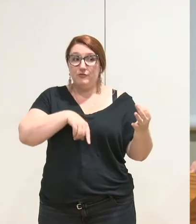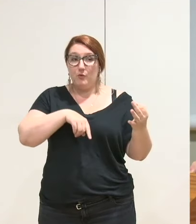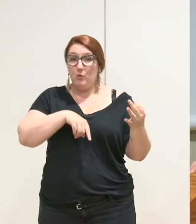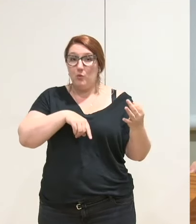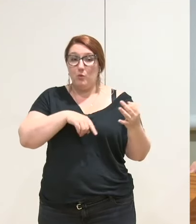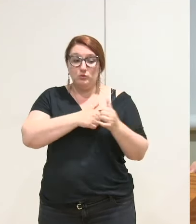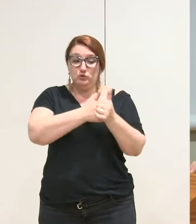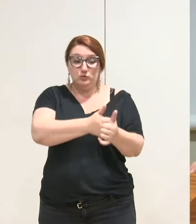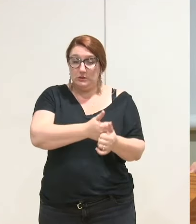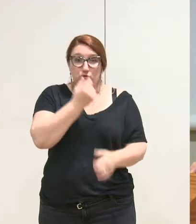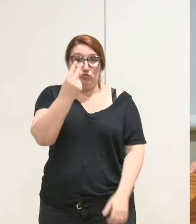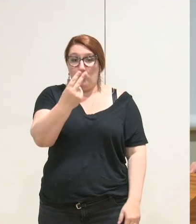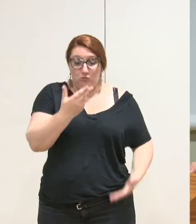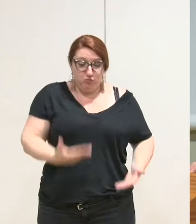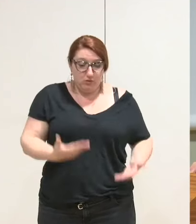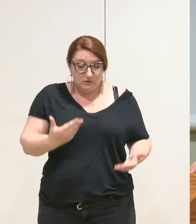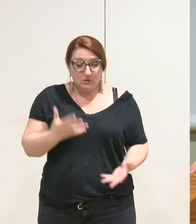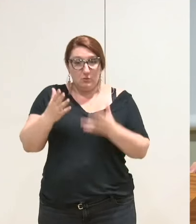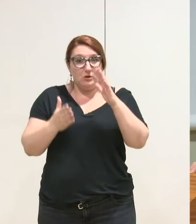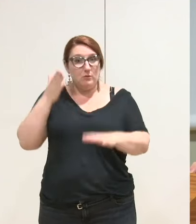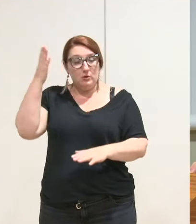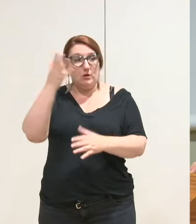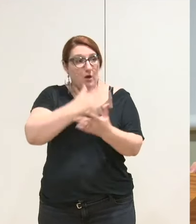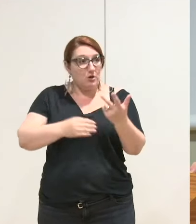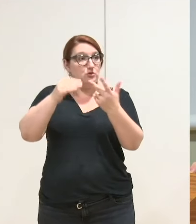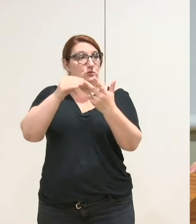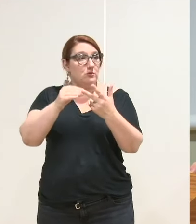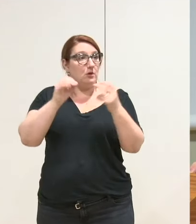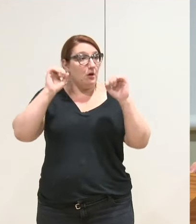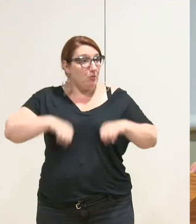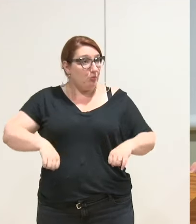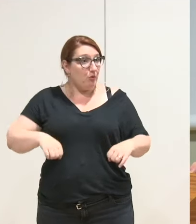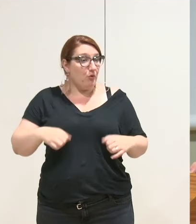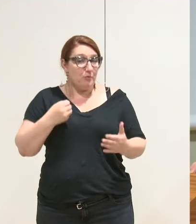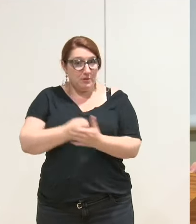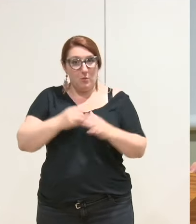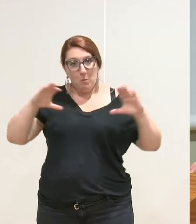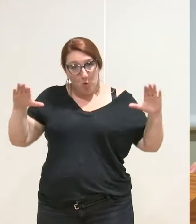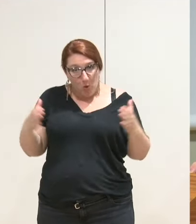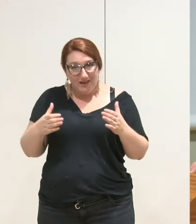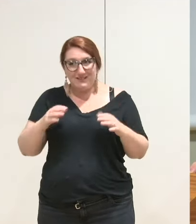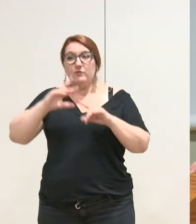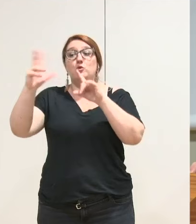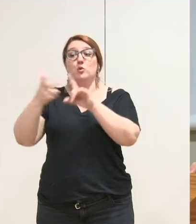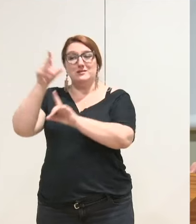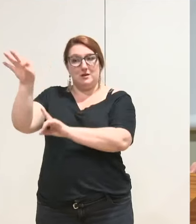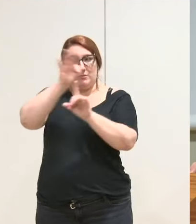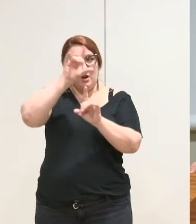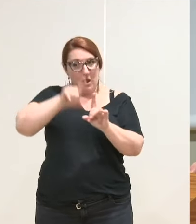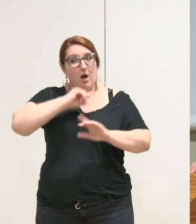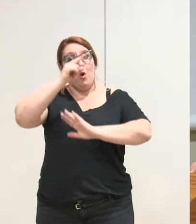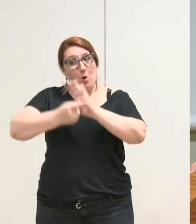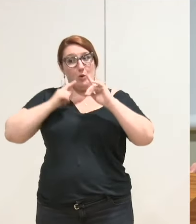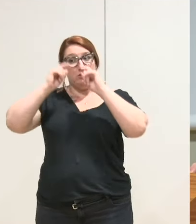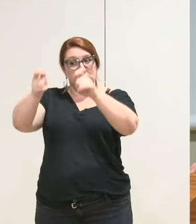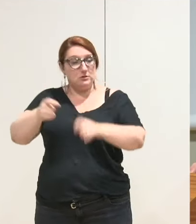l'instant et on pourra peut-être faire uneut direation au moins prendre l'engagement collectif de revenir quand on a trouvé le trisème et d'en redésigner